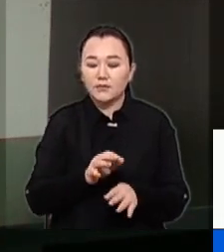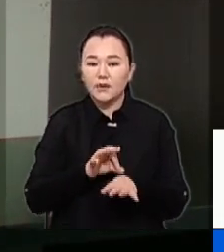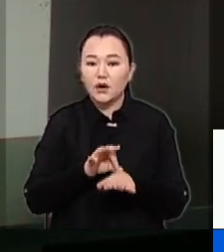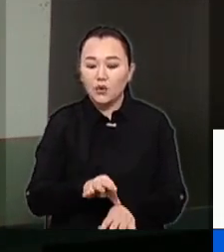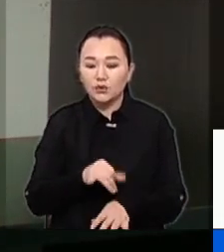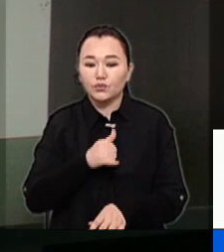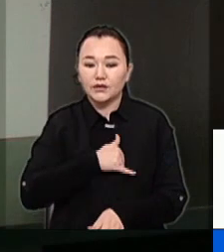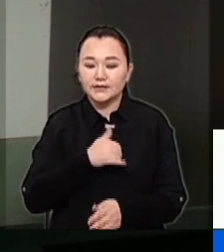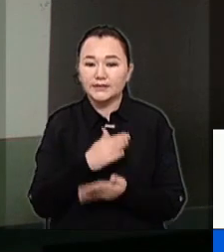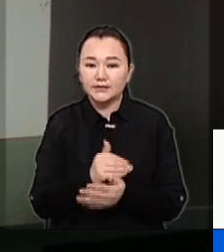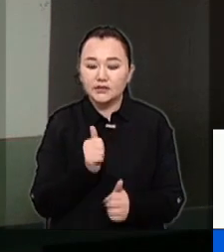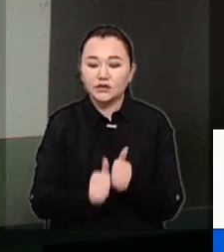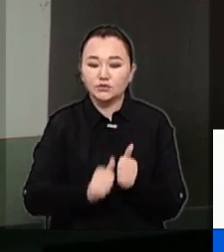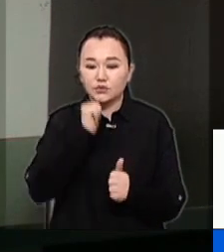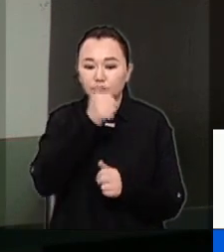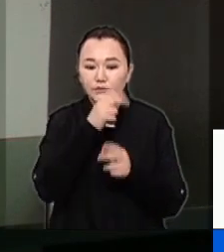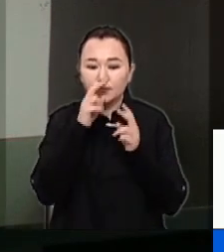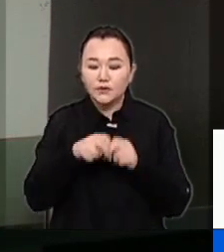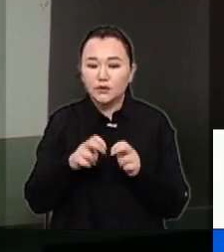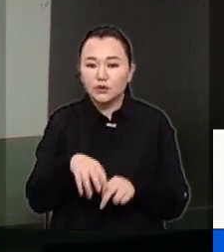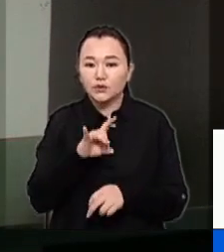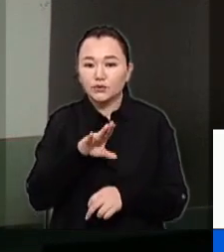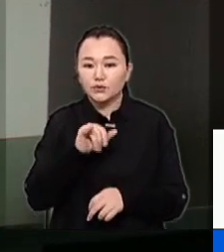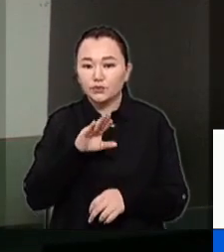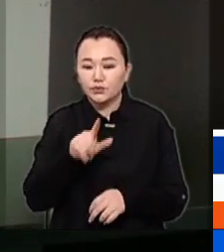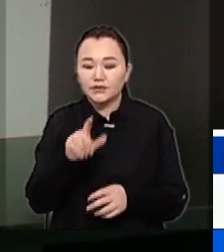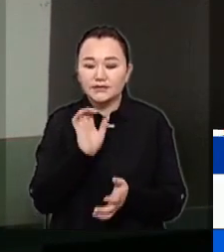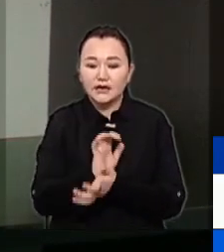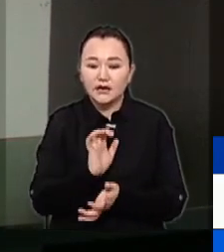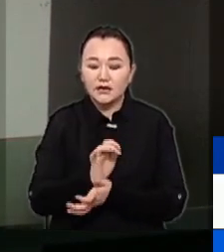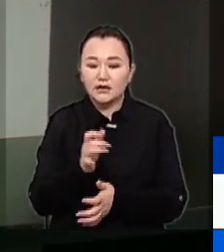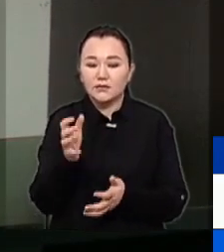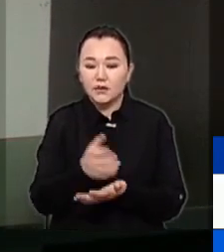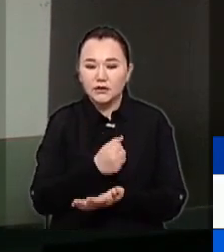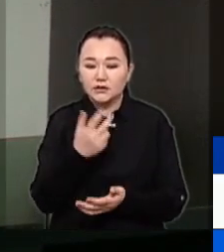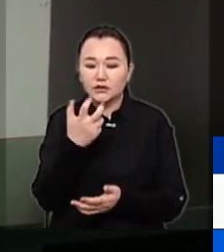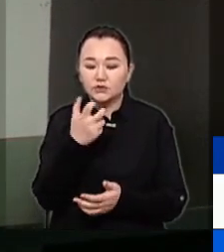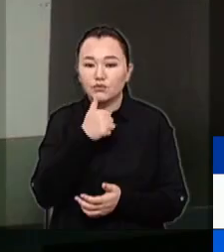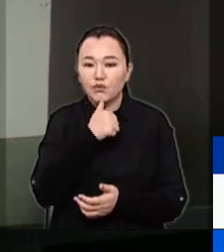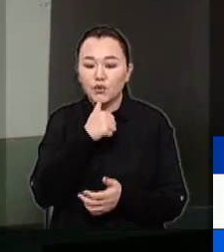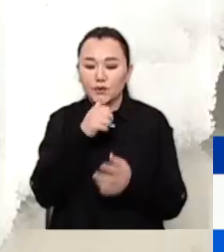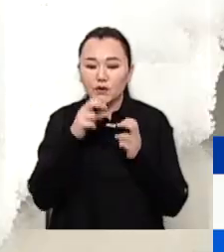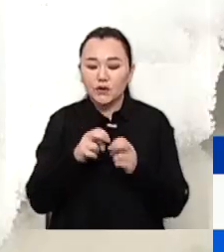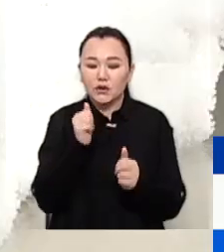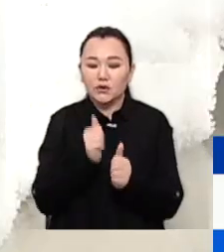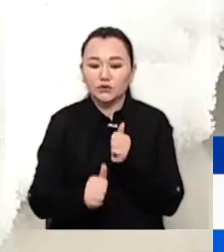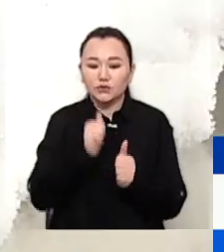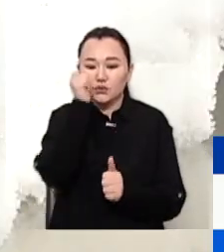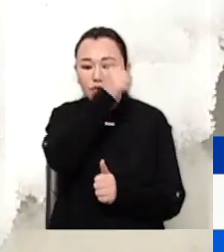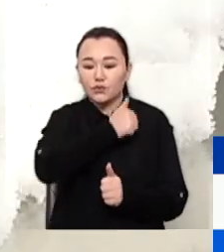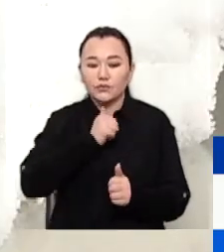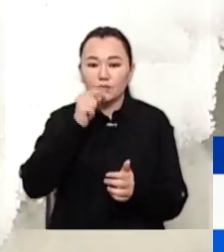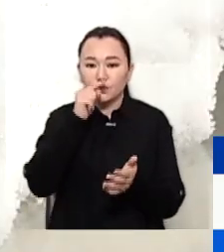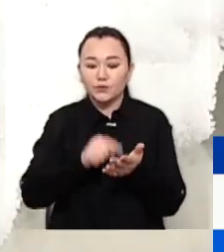нас есть ежегодный мониторинг ртутного загрязнения, который проходит, отбирается порядка 300 проб каждый год.